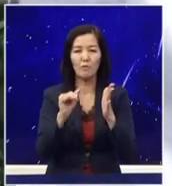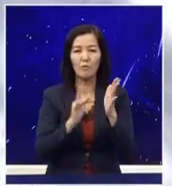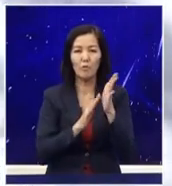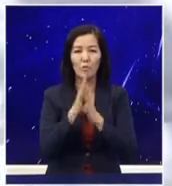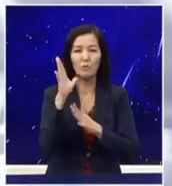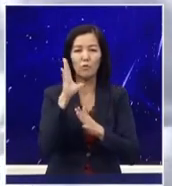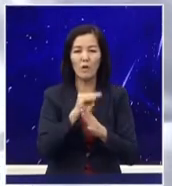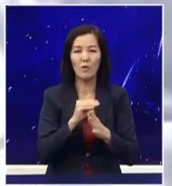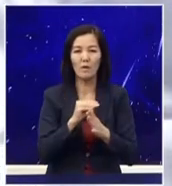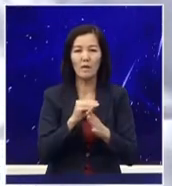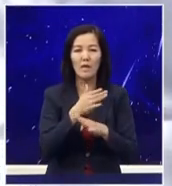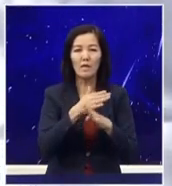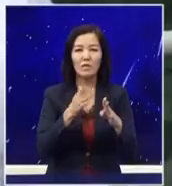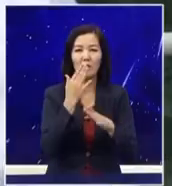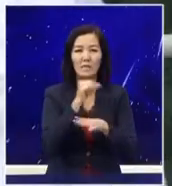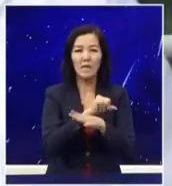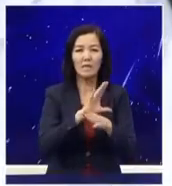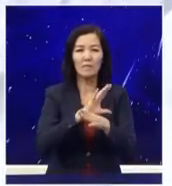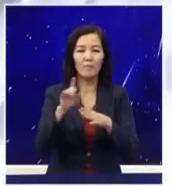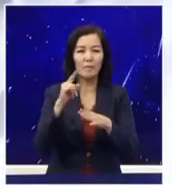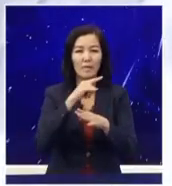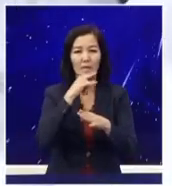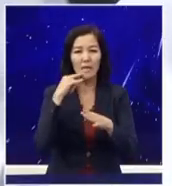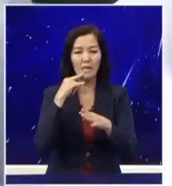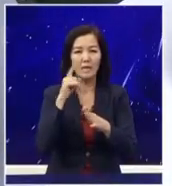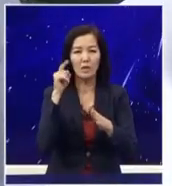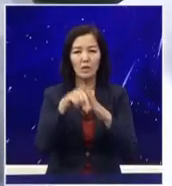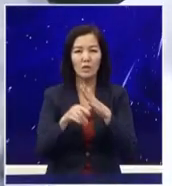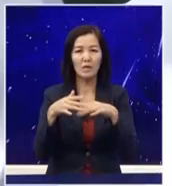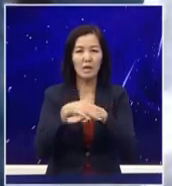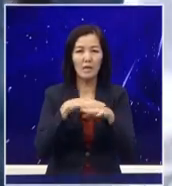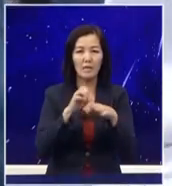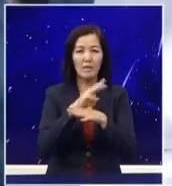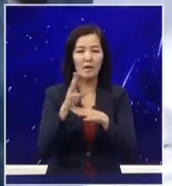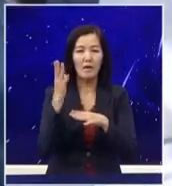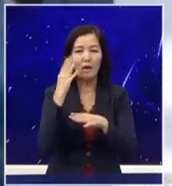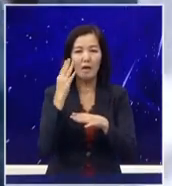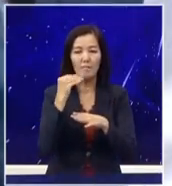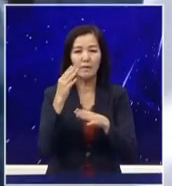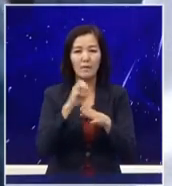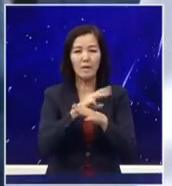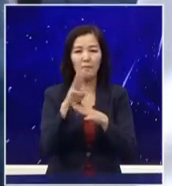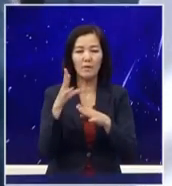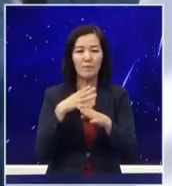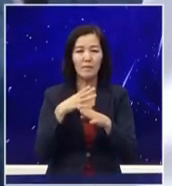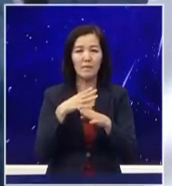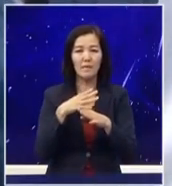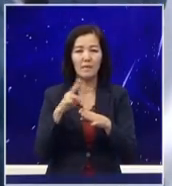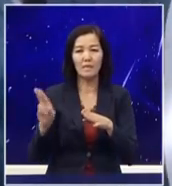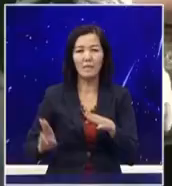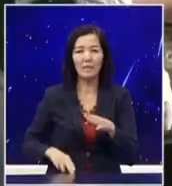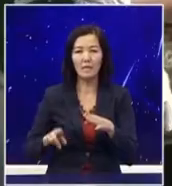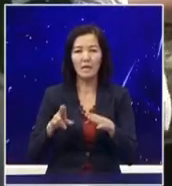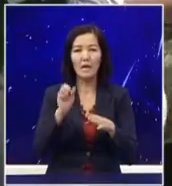қауқарлы. Жартысы Ресейге экспортталады. Қалғаны ішкі нарыққа тиесілі. Дені Алматыға жөнелтіледі. Бұл туралы серіктестік директоры